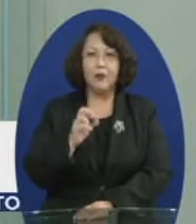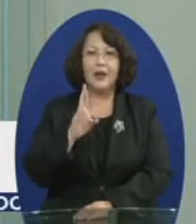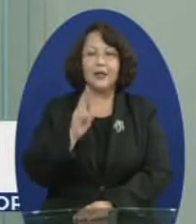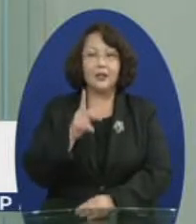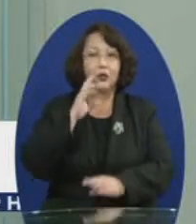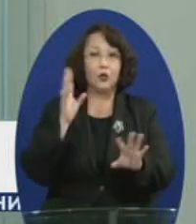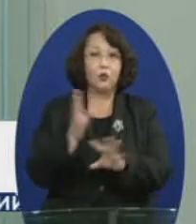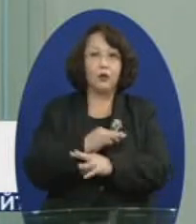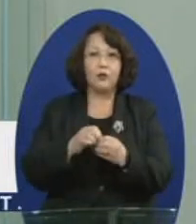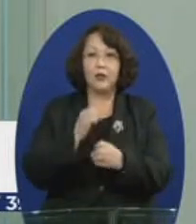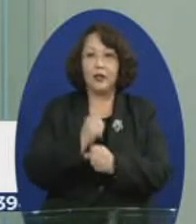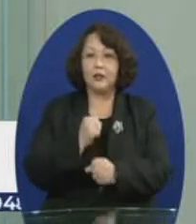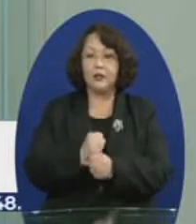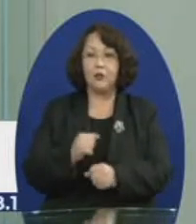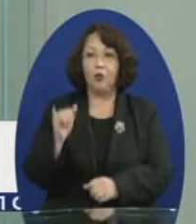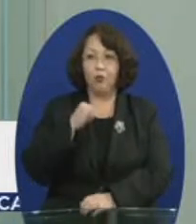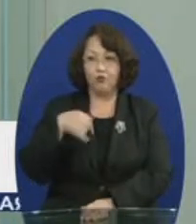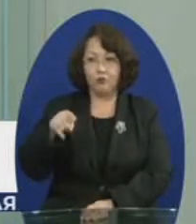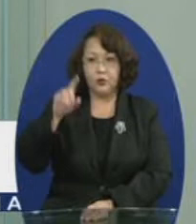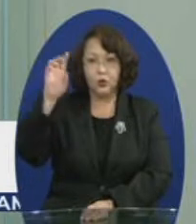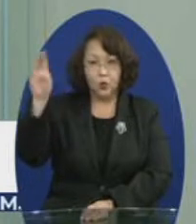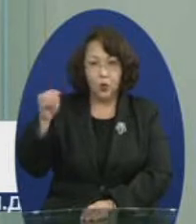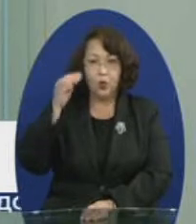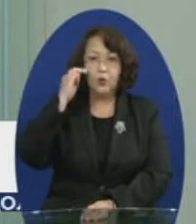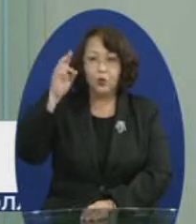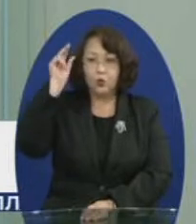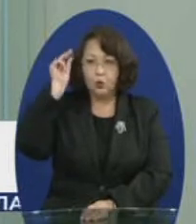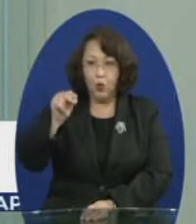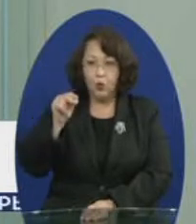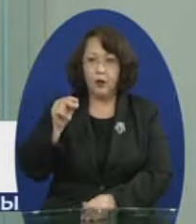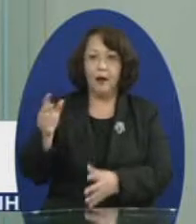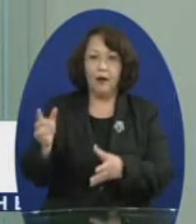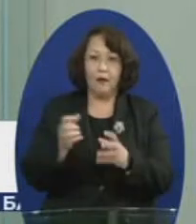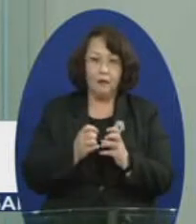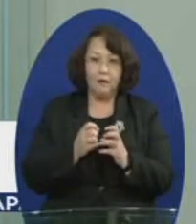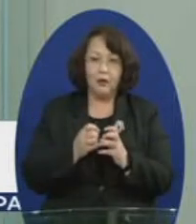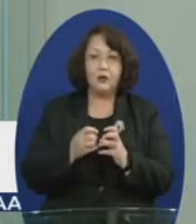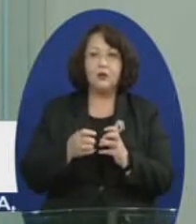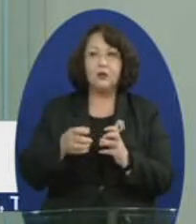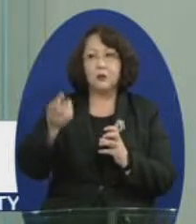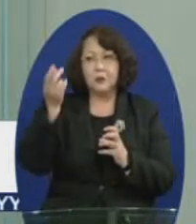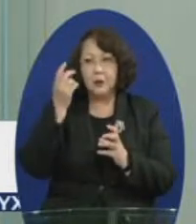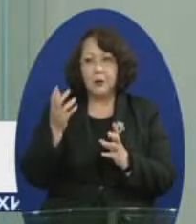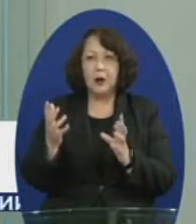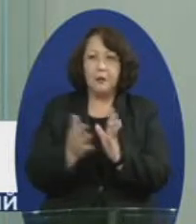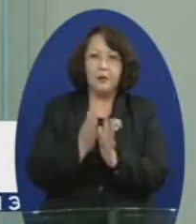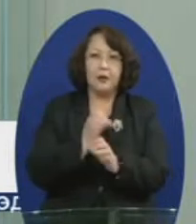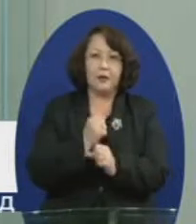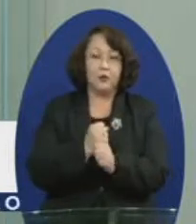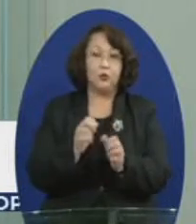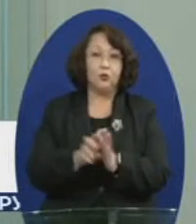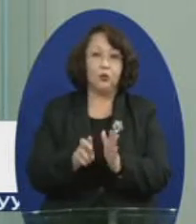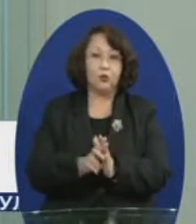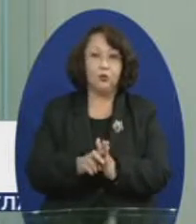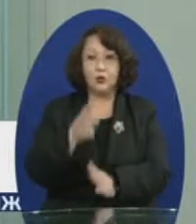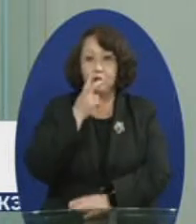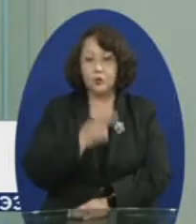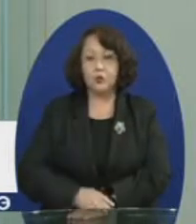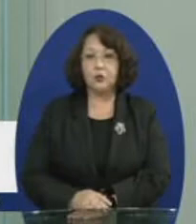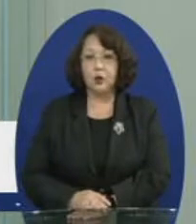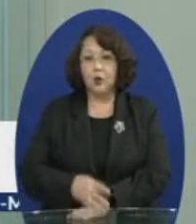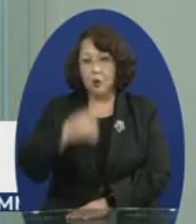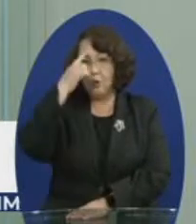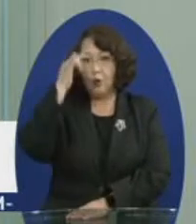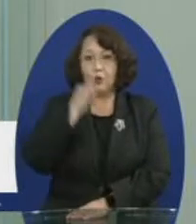баялагын менежментийн хувьд бол бас энэ улсаас одоо суралцах ганцхан суралцах шинэ улстай хамтарч ажиллах одоо юм болцоо байна гэж харж байгаа